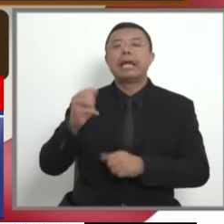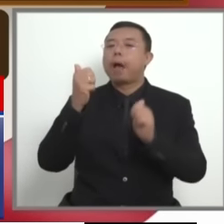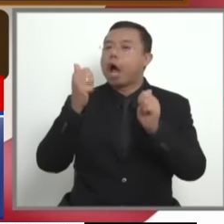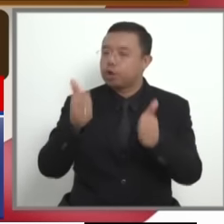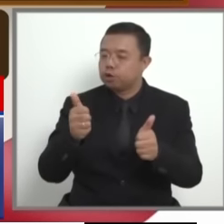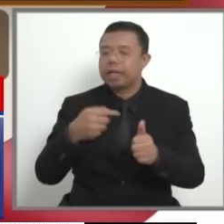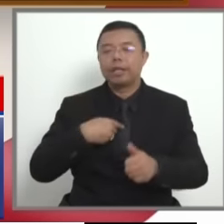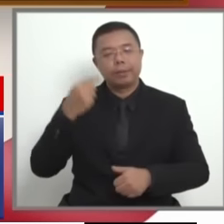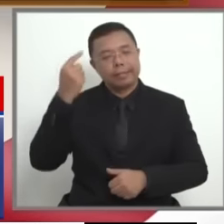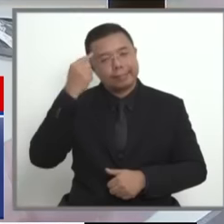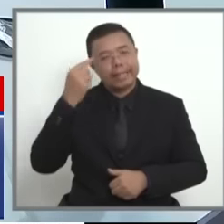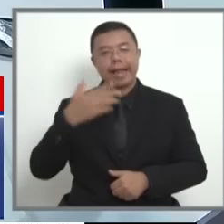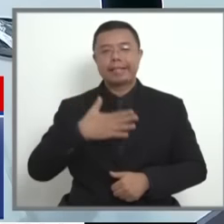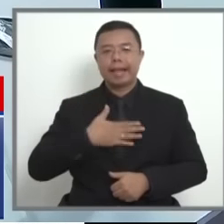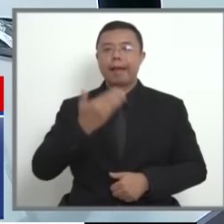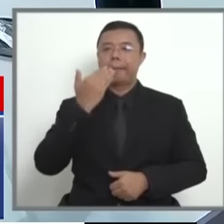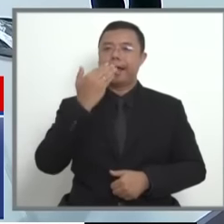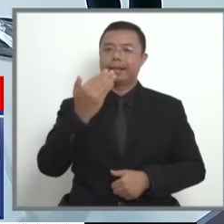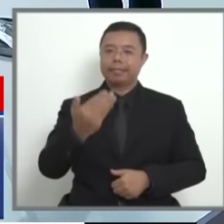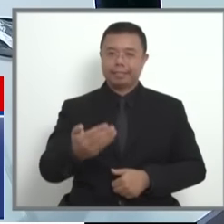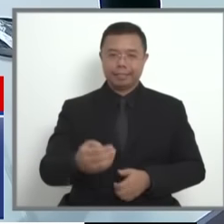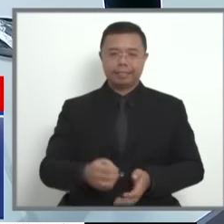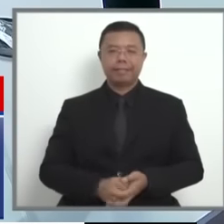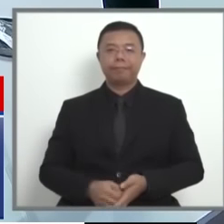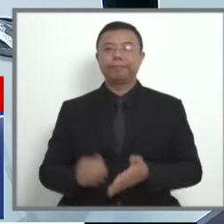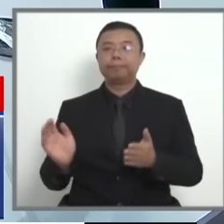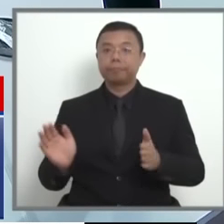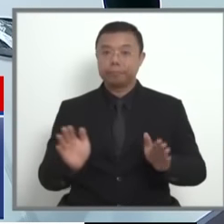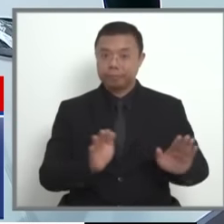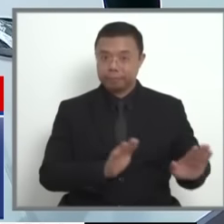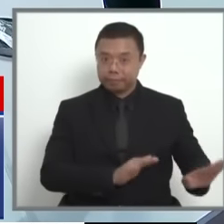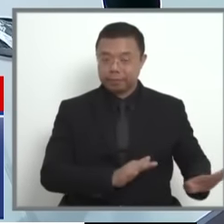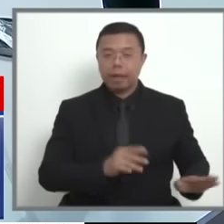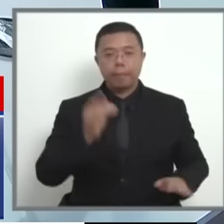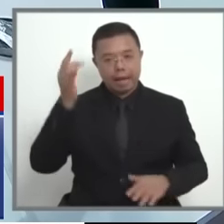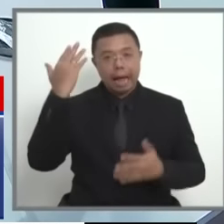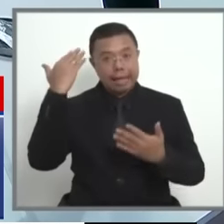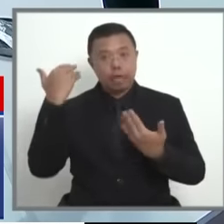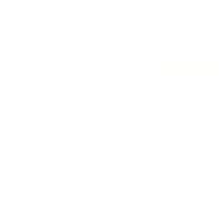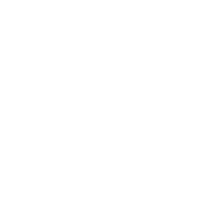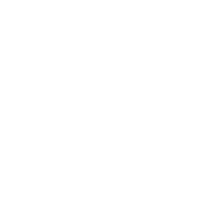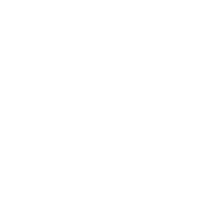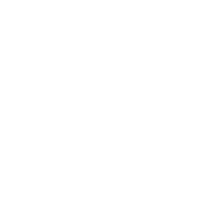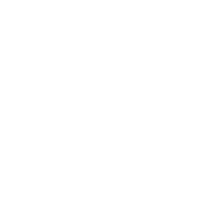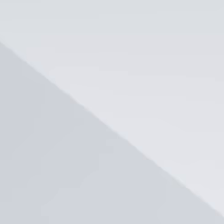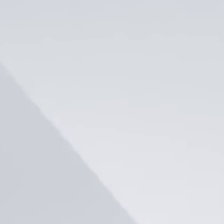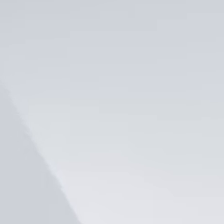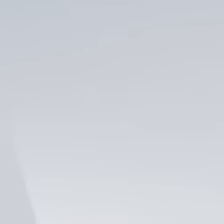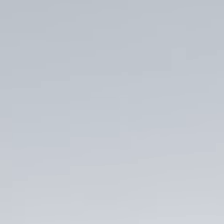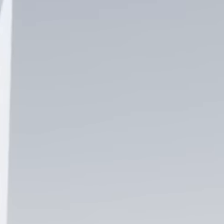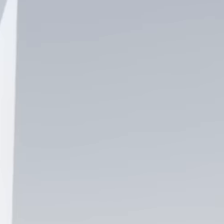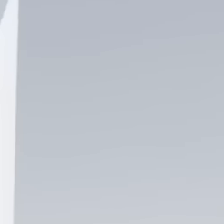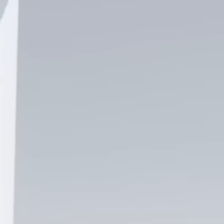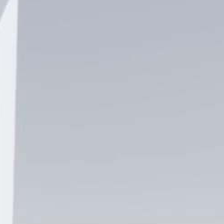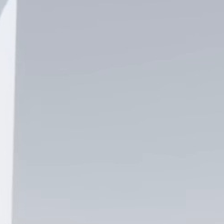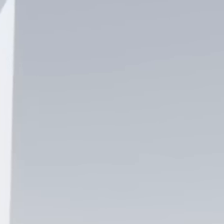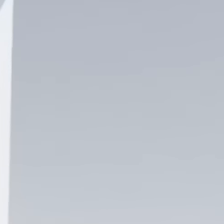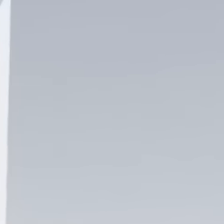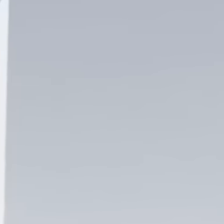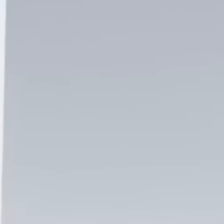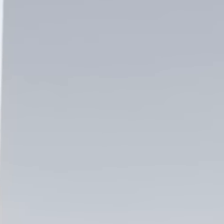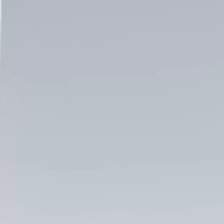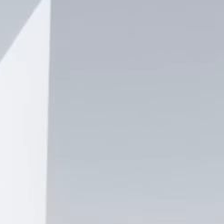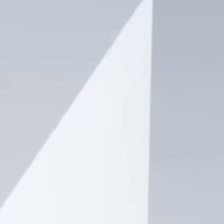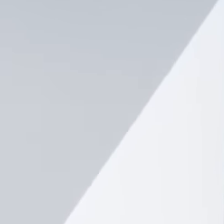itu pendapat saya waktunya habis Bapak Terima kasih Pak Ganjar mohon tenang hadirin sekalian jelajahi cara baru mendapatkan